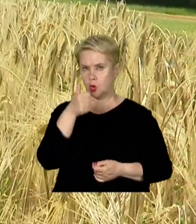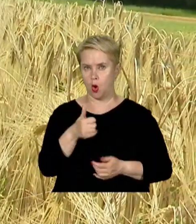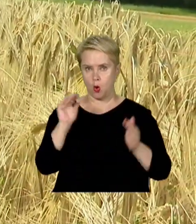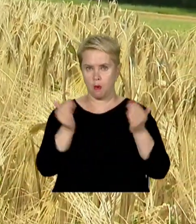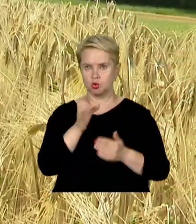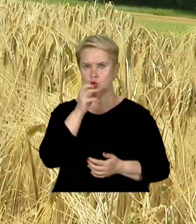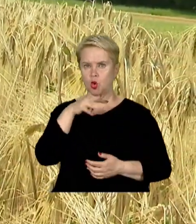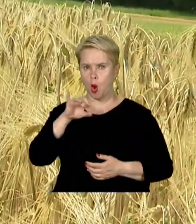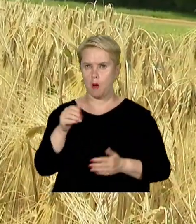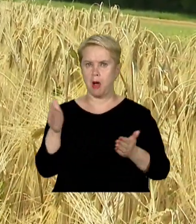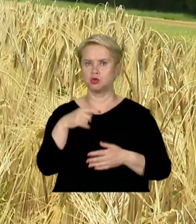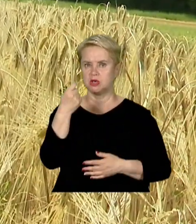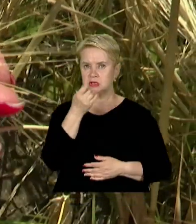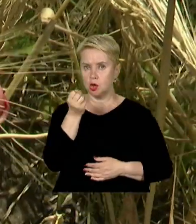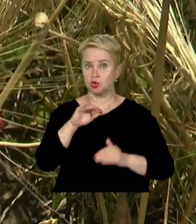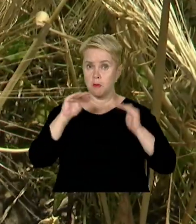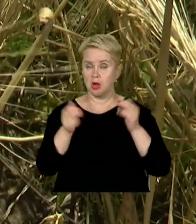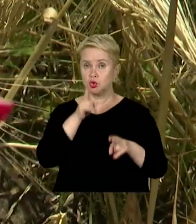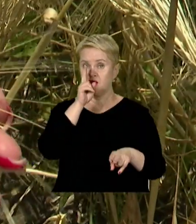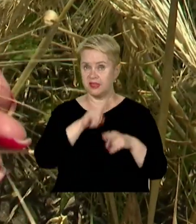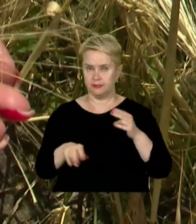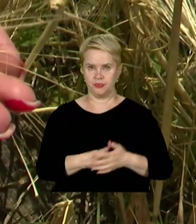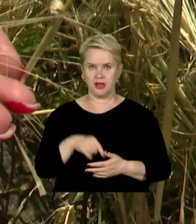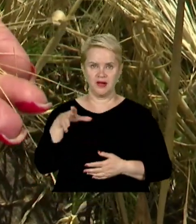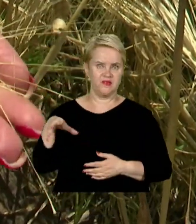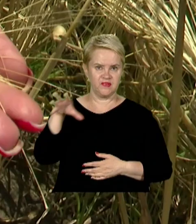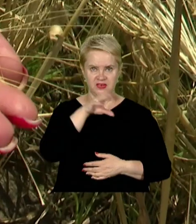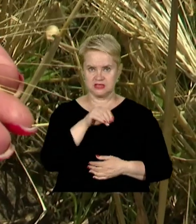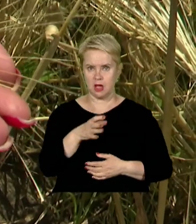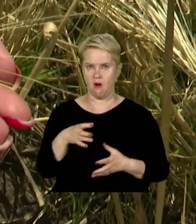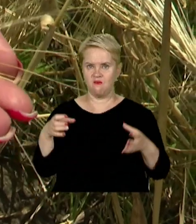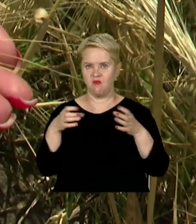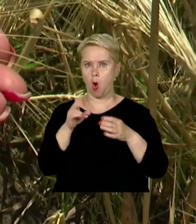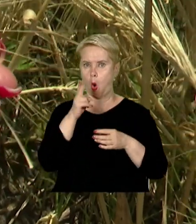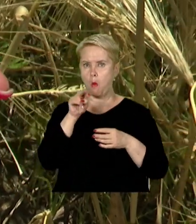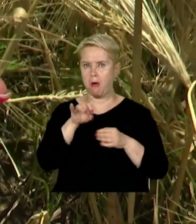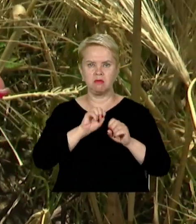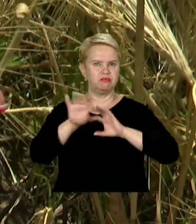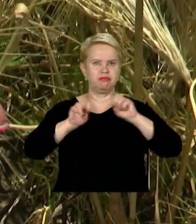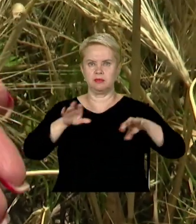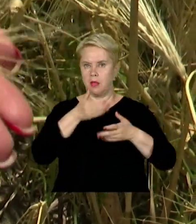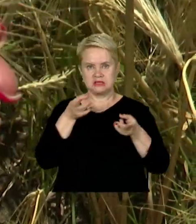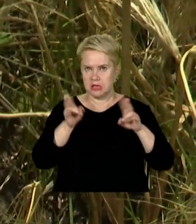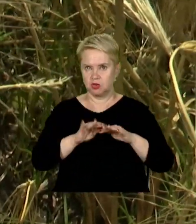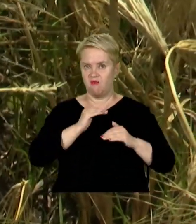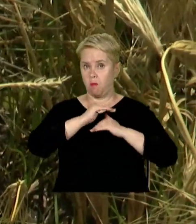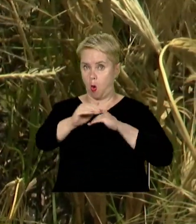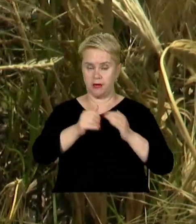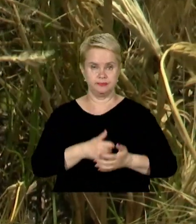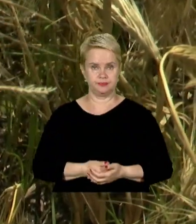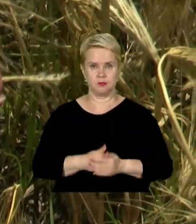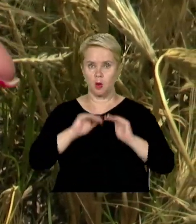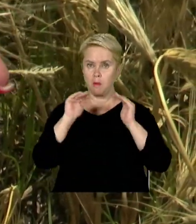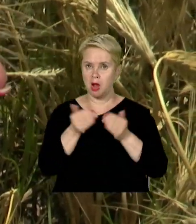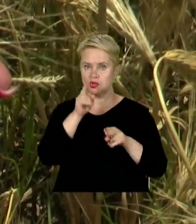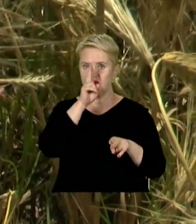Менше соломи, більше зерна, а ще менше втрат. Воно все йде в комбайн, а не осипається, не залишається в полі.